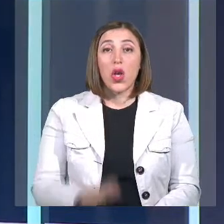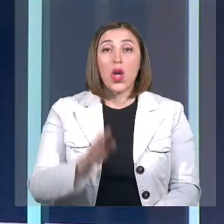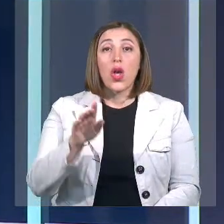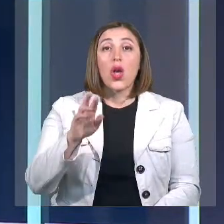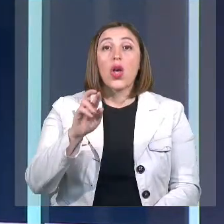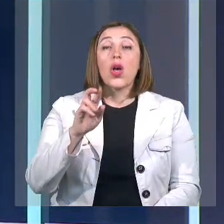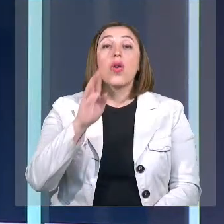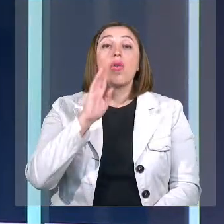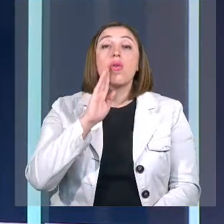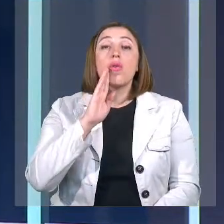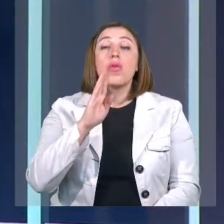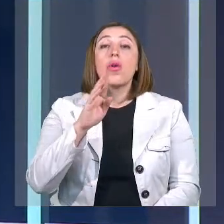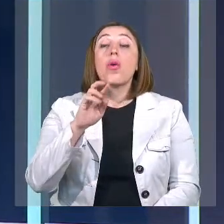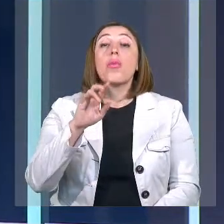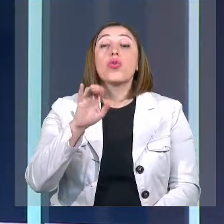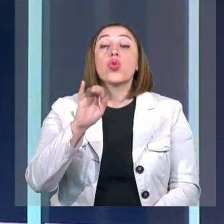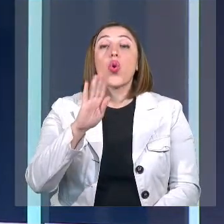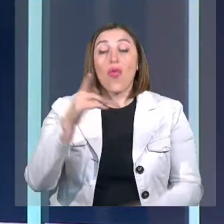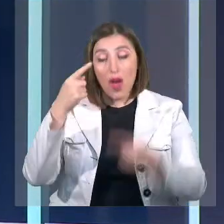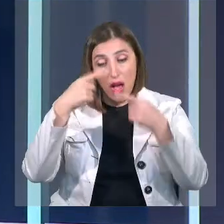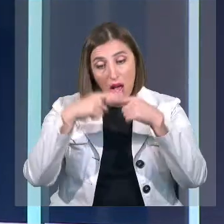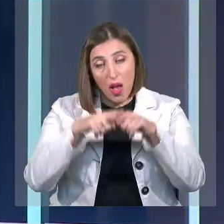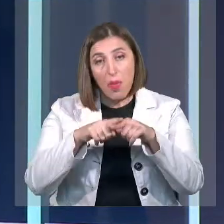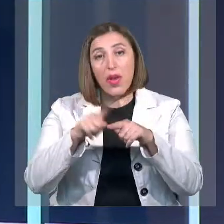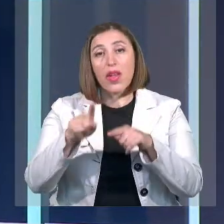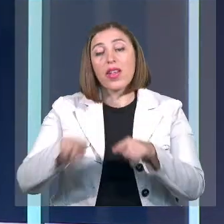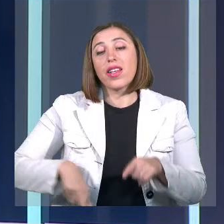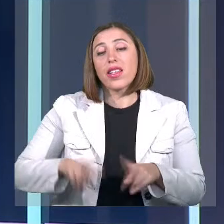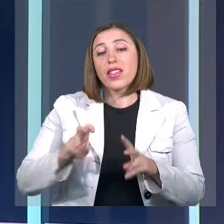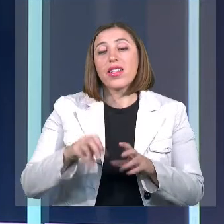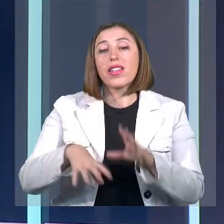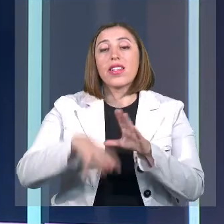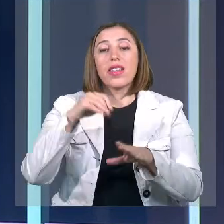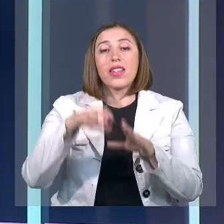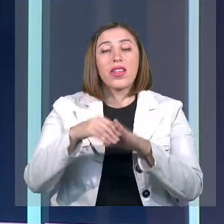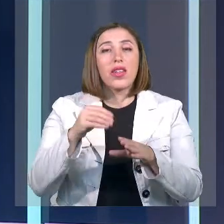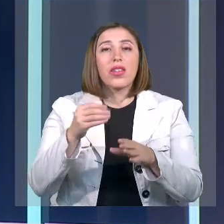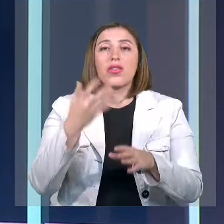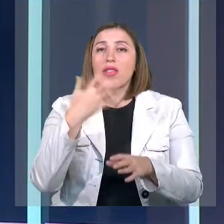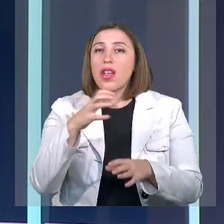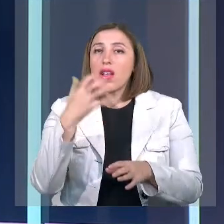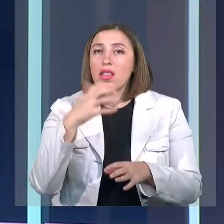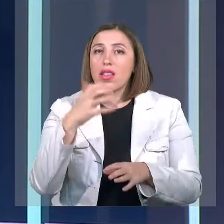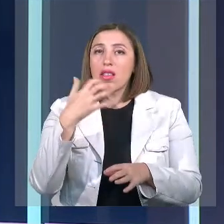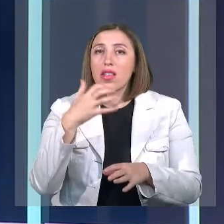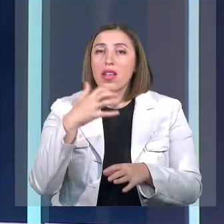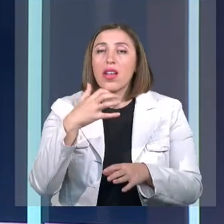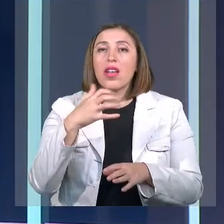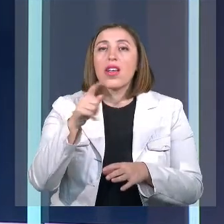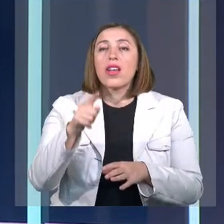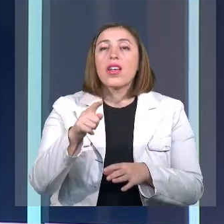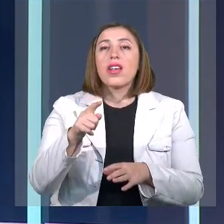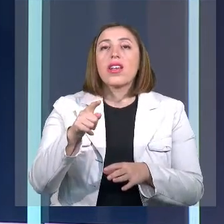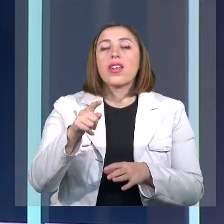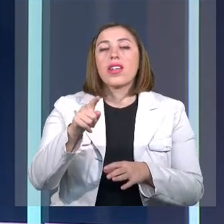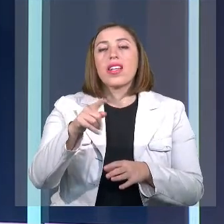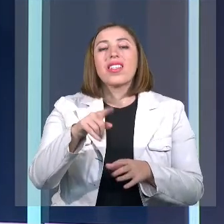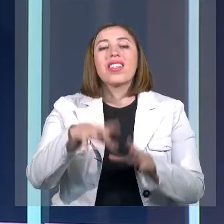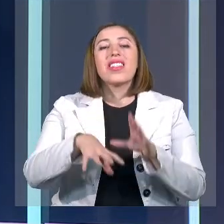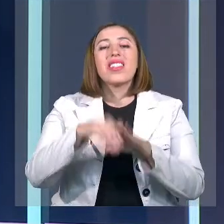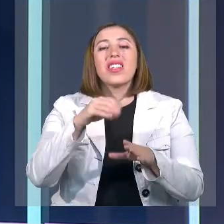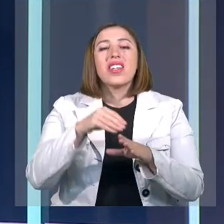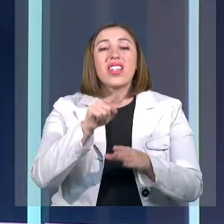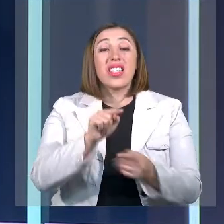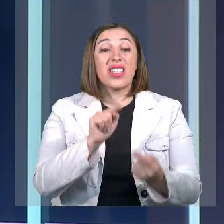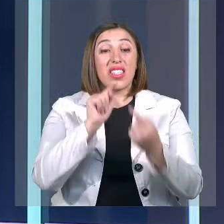Հրուսովում ռեկտորի ընտրության շուրջ կրքերը չեն մարում, նախարարի փոփոխությունը իշխանության համար անցանկալի թեկնածուի ընտրության հետ